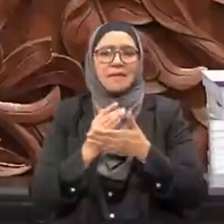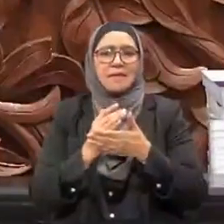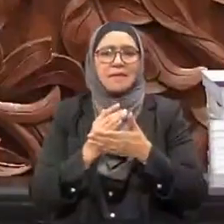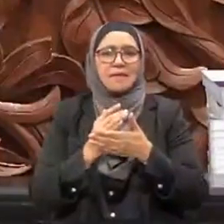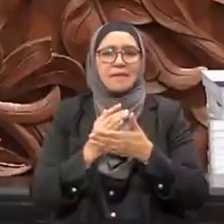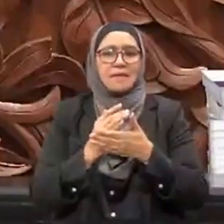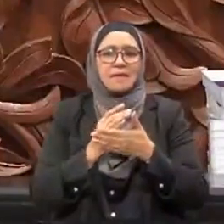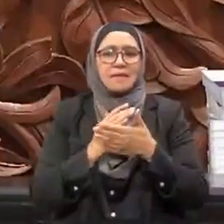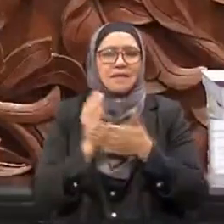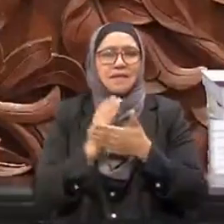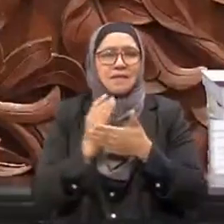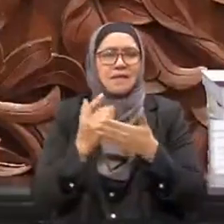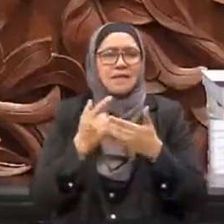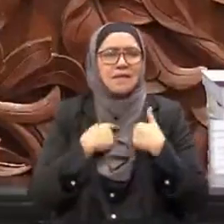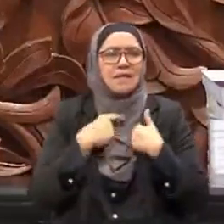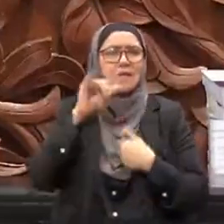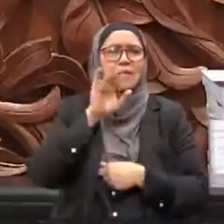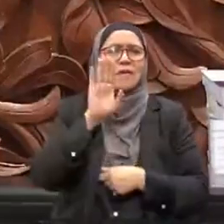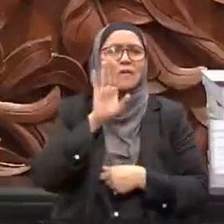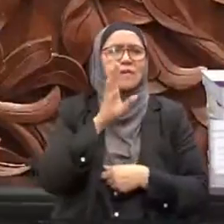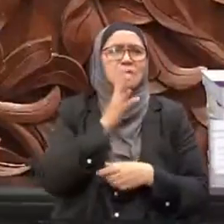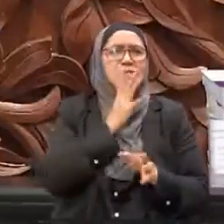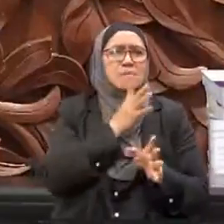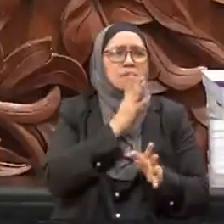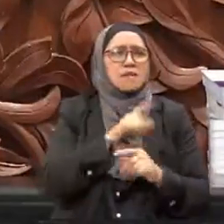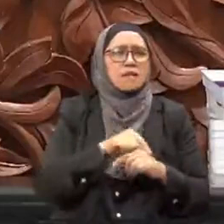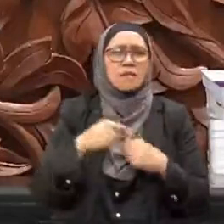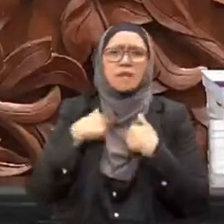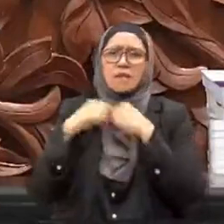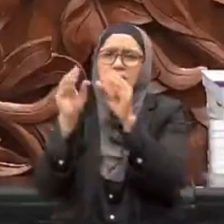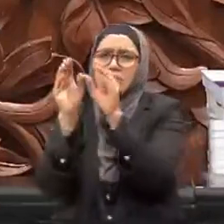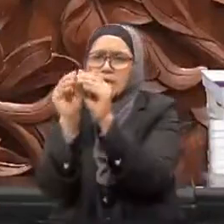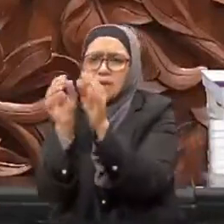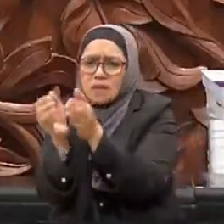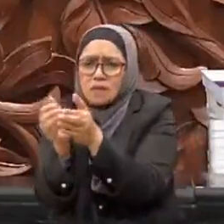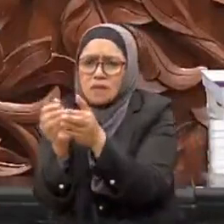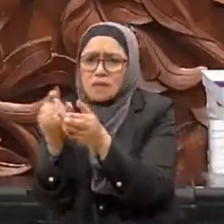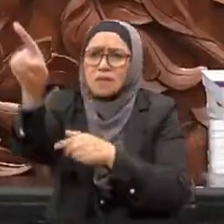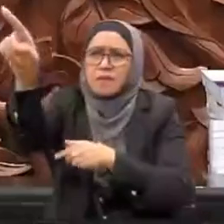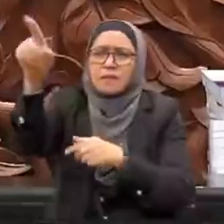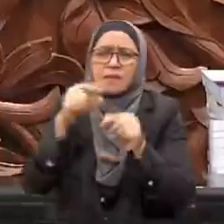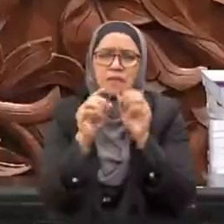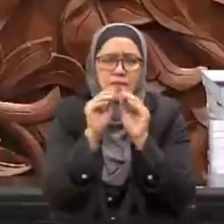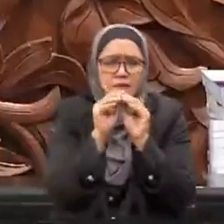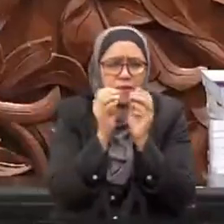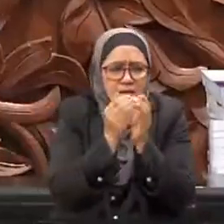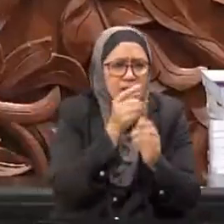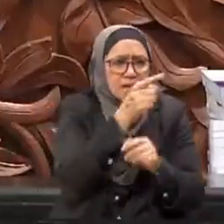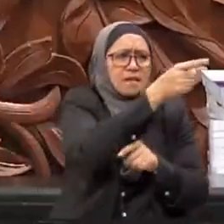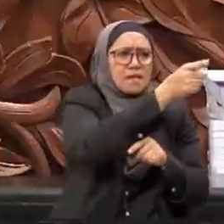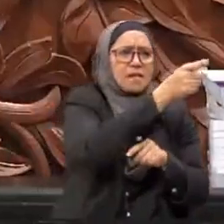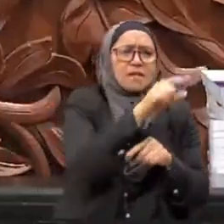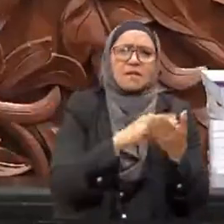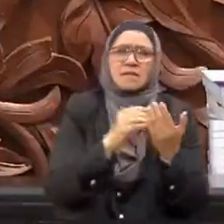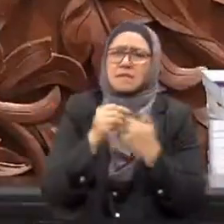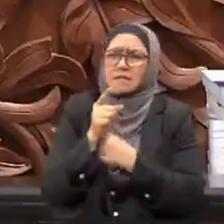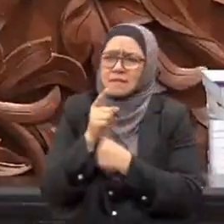di sebelah kiri beri perhatian ini saya harap yang Bapak yang bernama